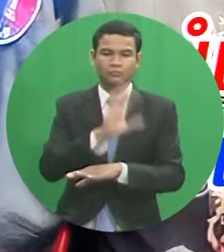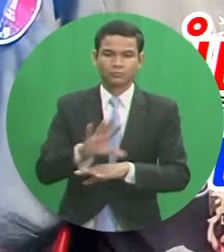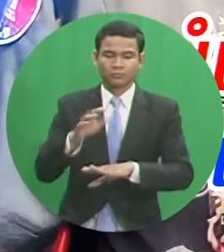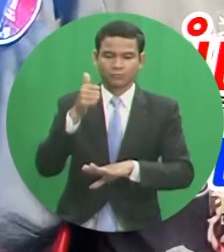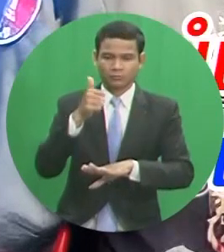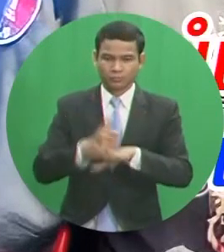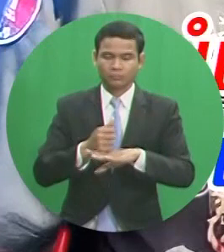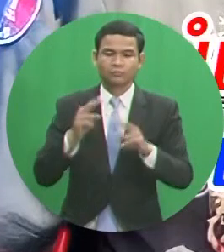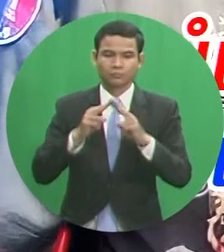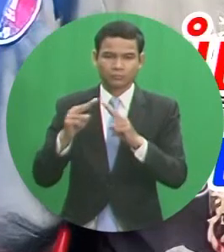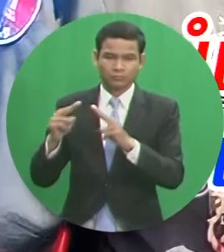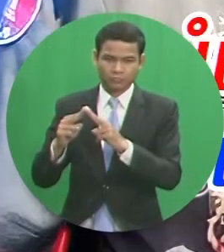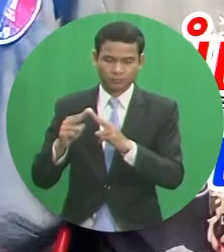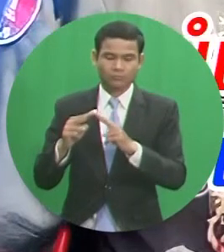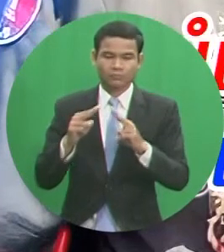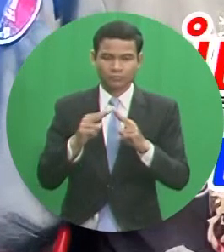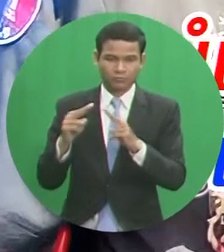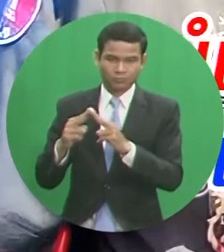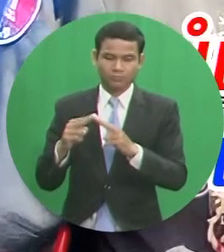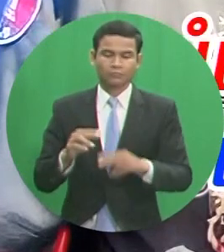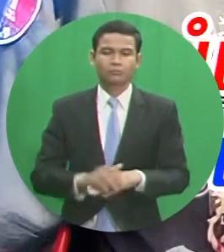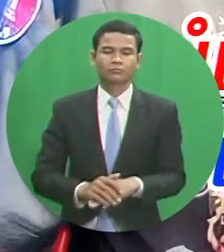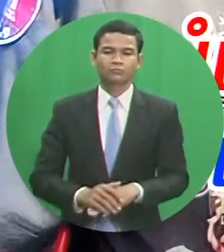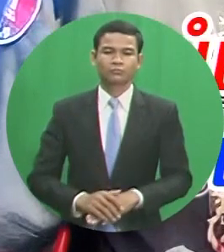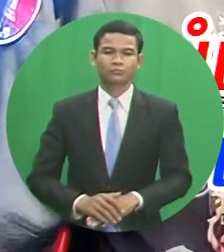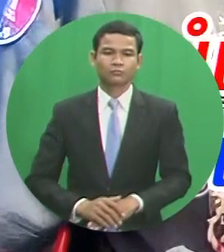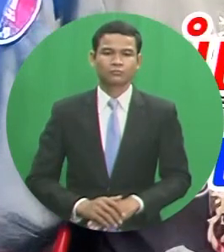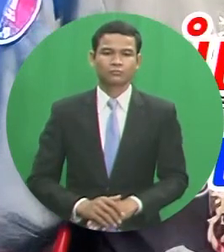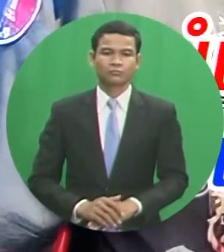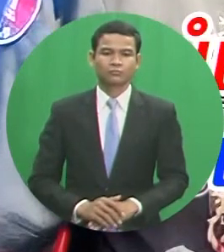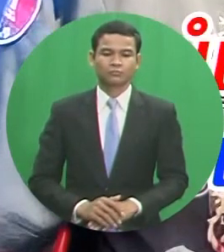រាជធានីអភិបាលខេត្ត